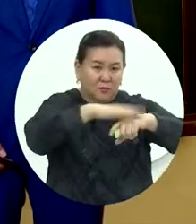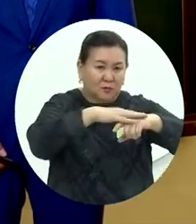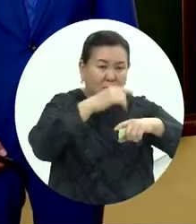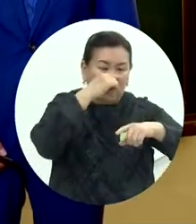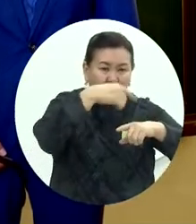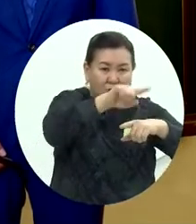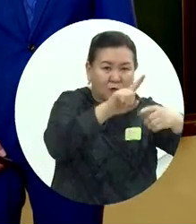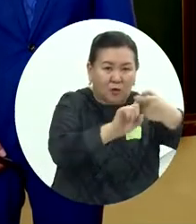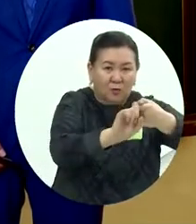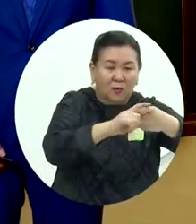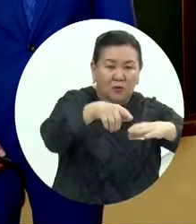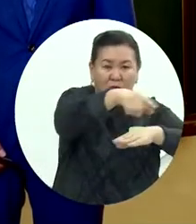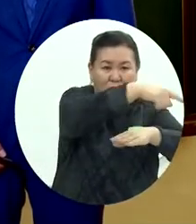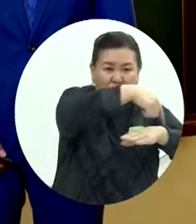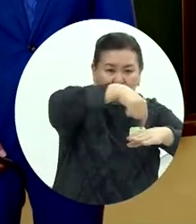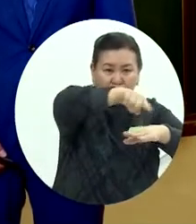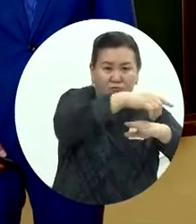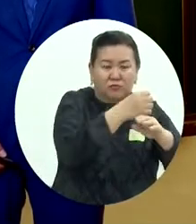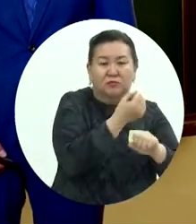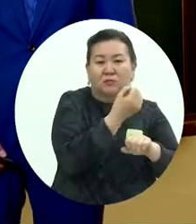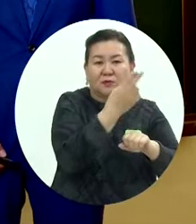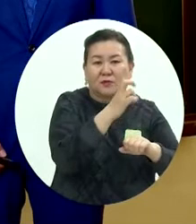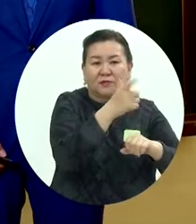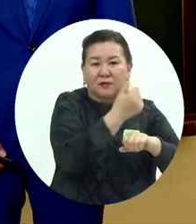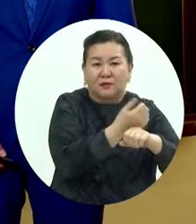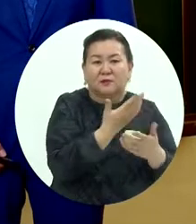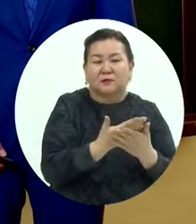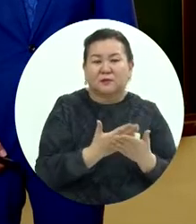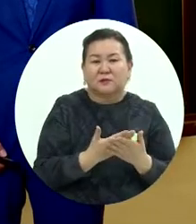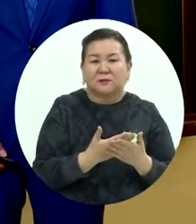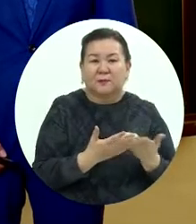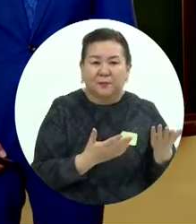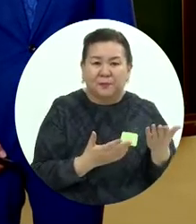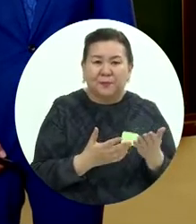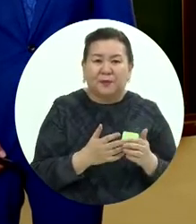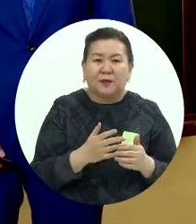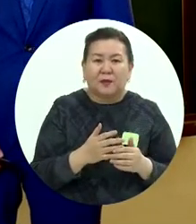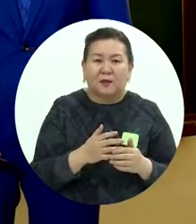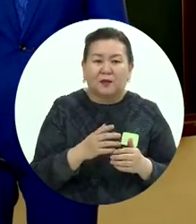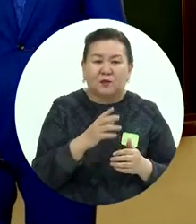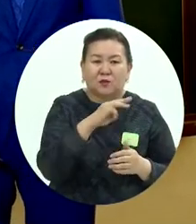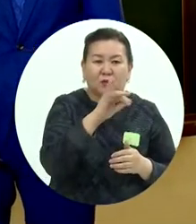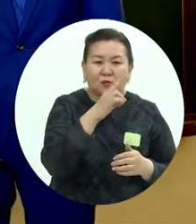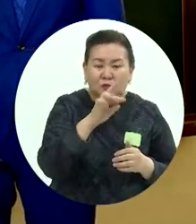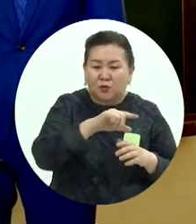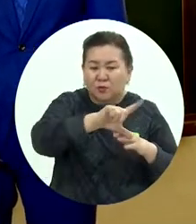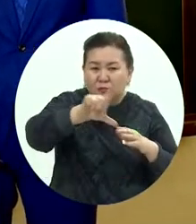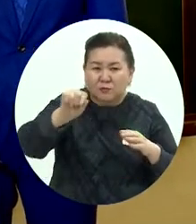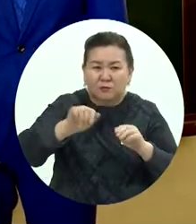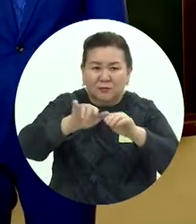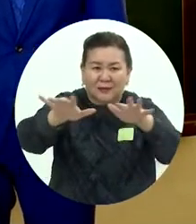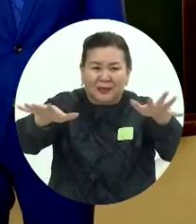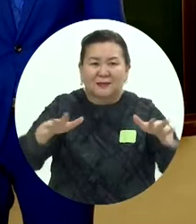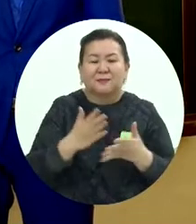мөн тропикийн бус нутгуудад гэх юм бол Альпийн уруу, Гренланд уруу, төвдөө өндөрлөг орчмоор дарахсан